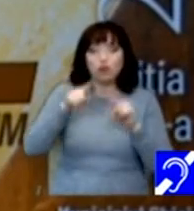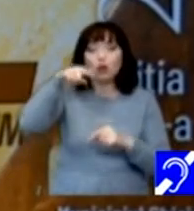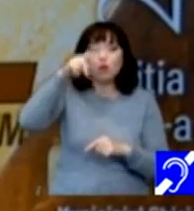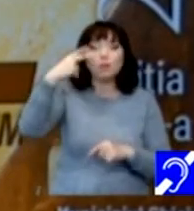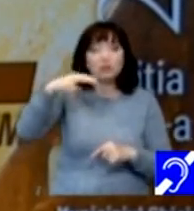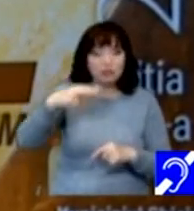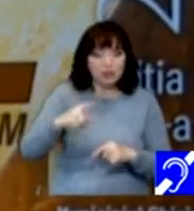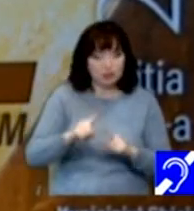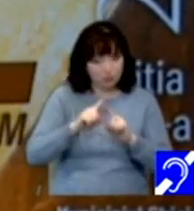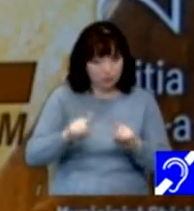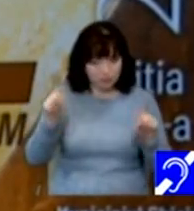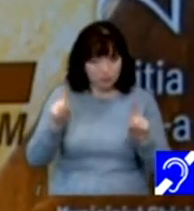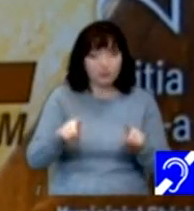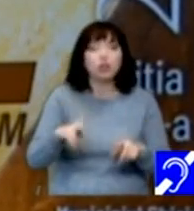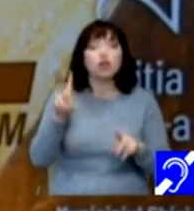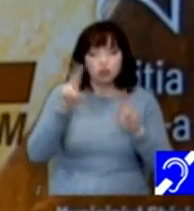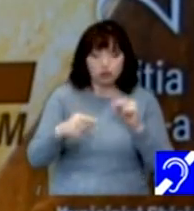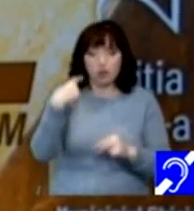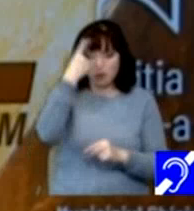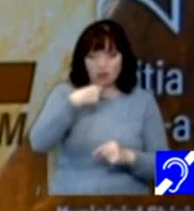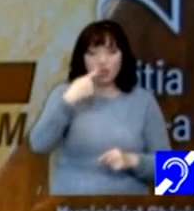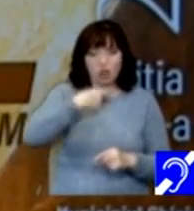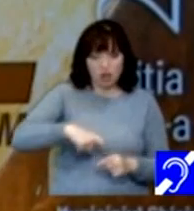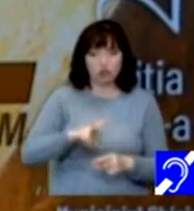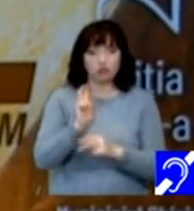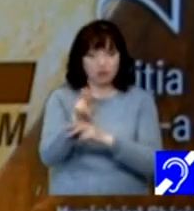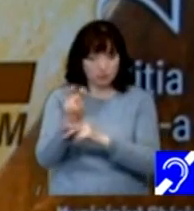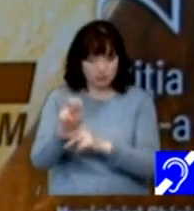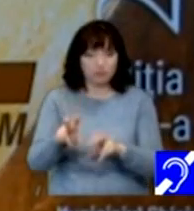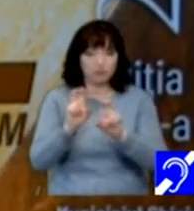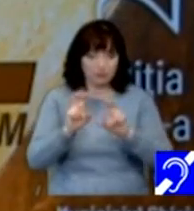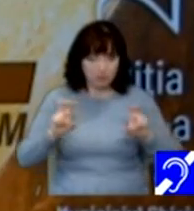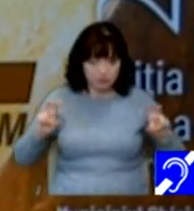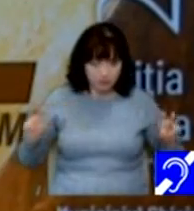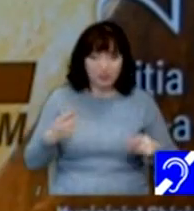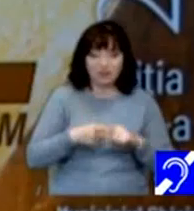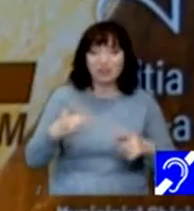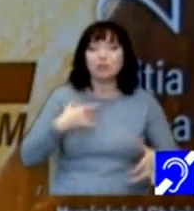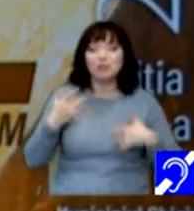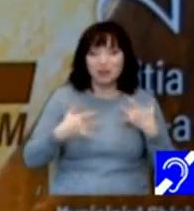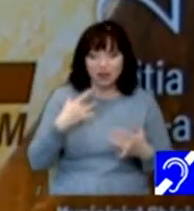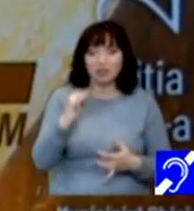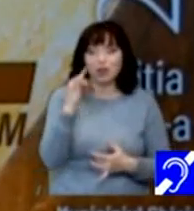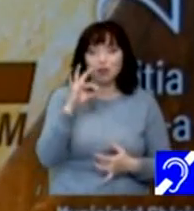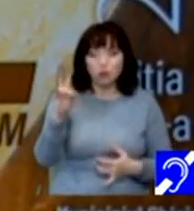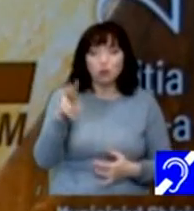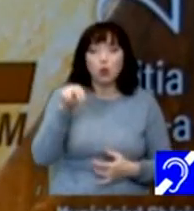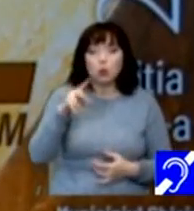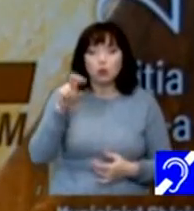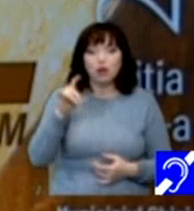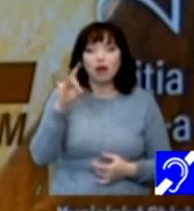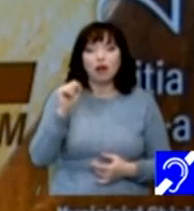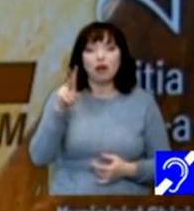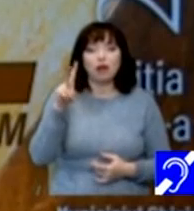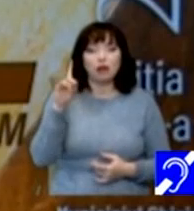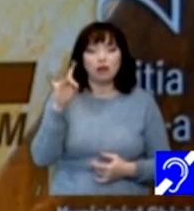una aniversară și are loc cu prezență fizică aici la Teatrul Național Satiricus Ion Luca Caragiale. În cadrul gale au